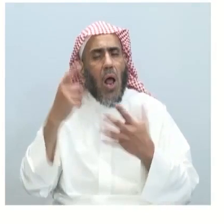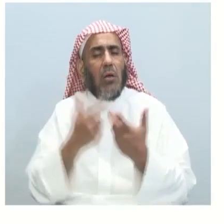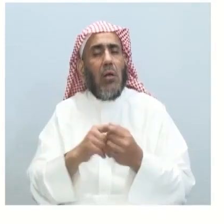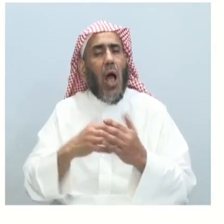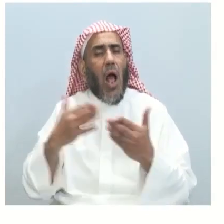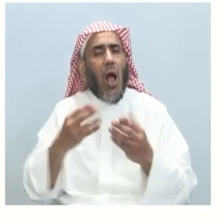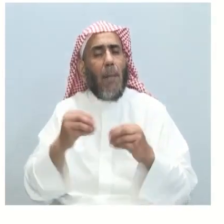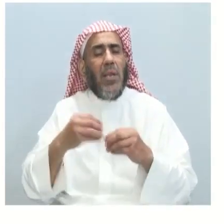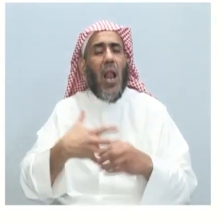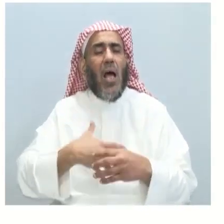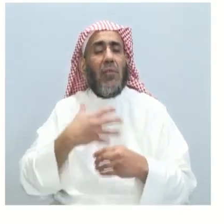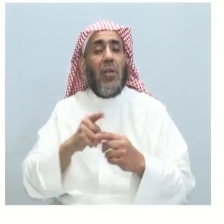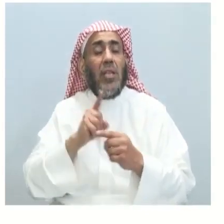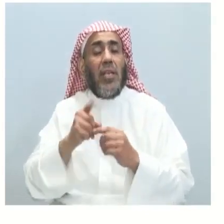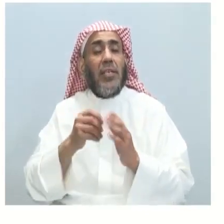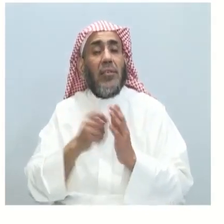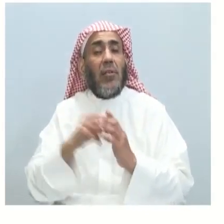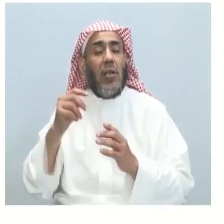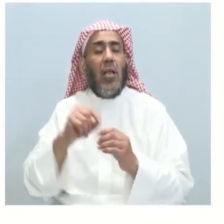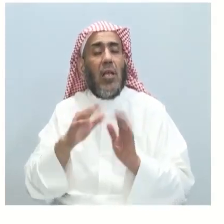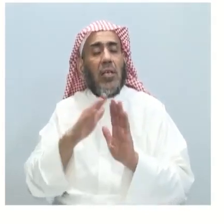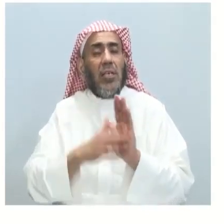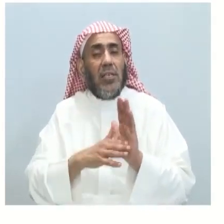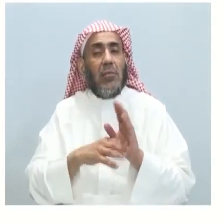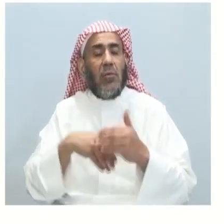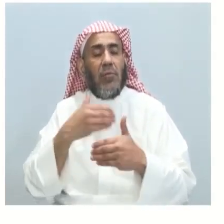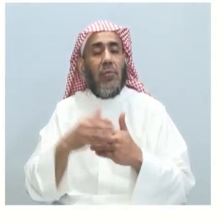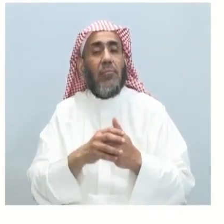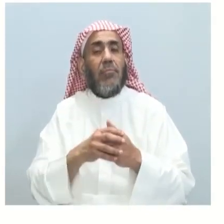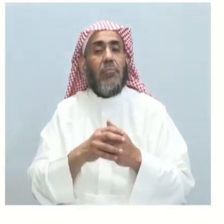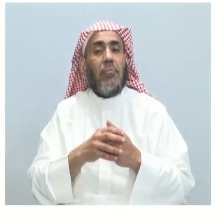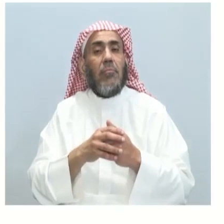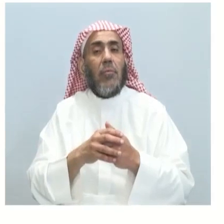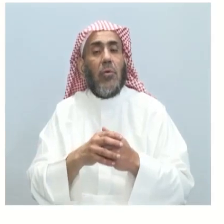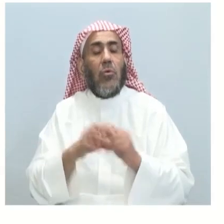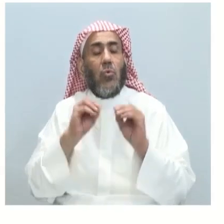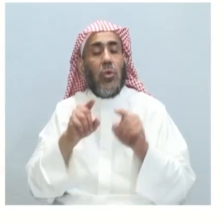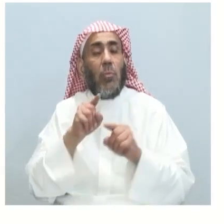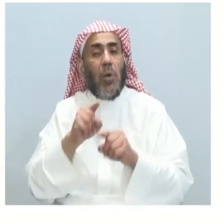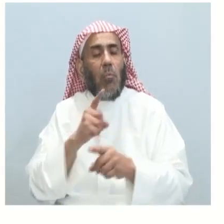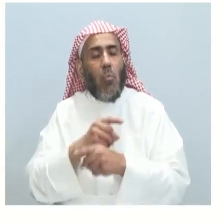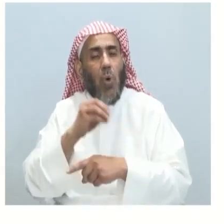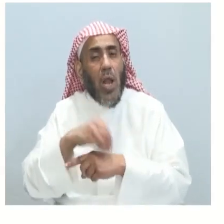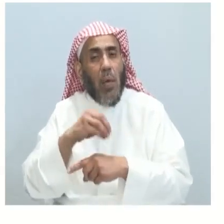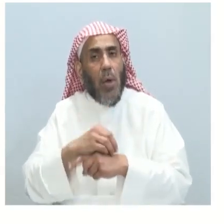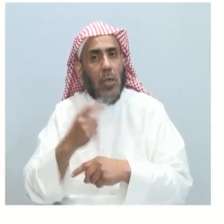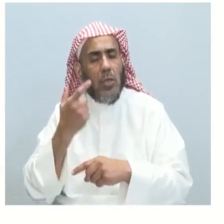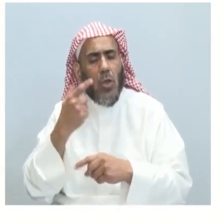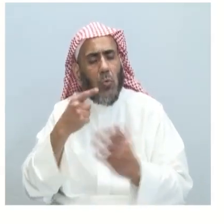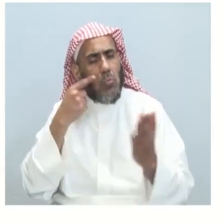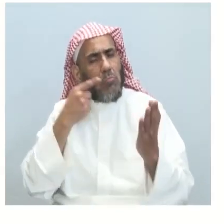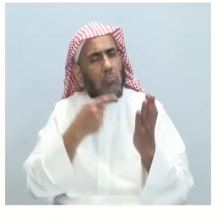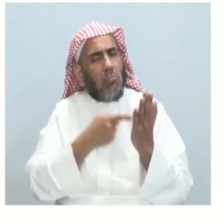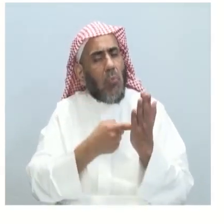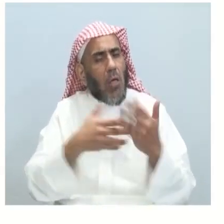العقل اكثر من من العاطفه لذلك تجد هذا النص وسنعرف ذلك ثم يعني تريد منك ان يعني تنظر ما رايك في